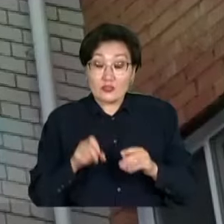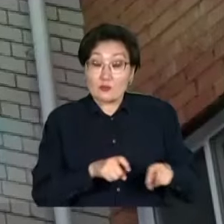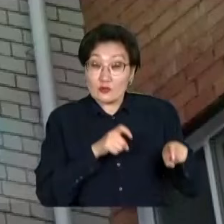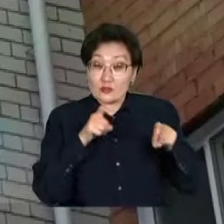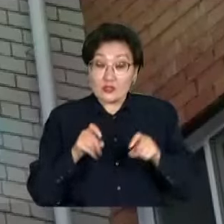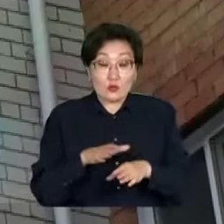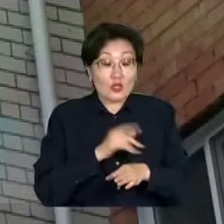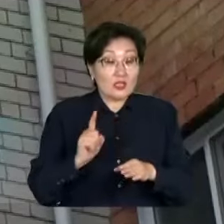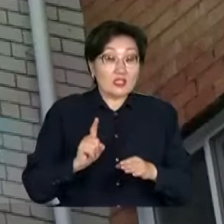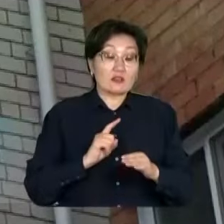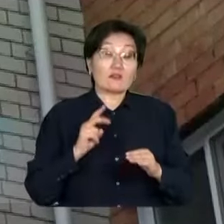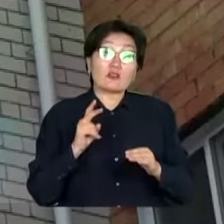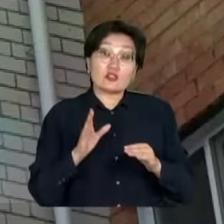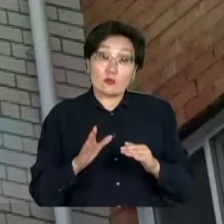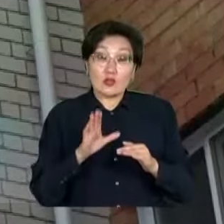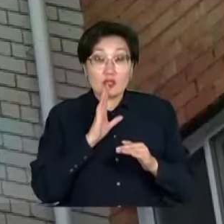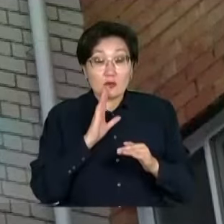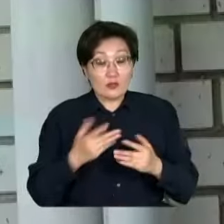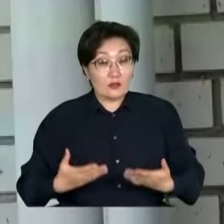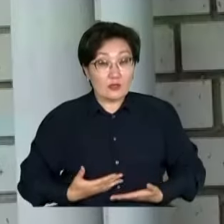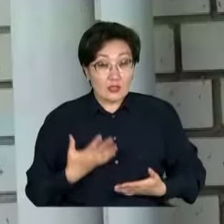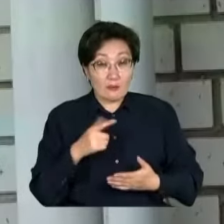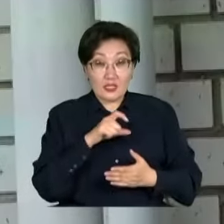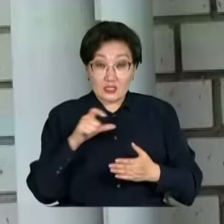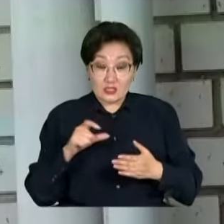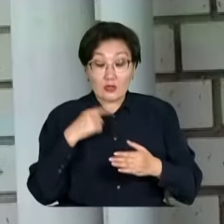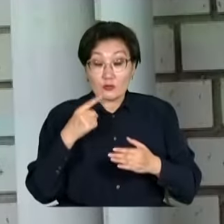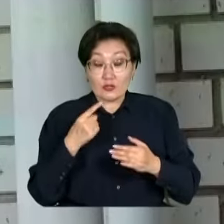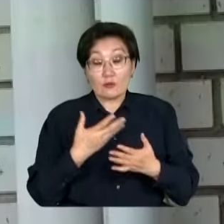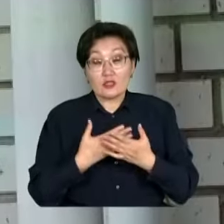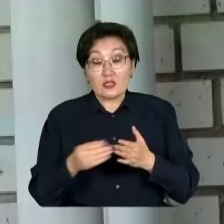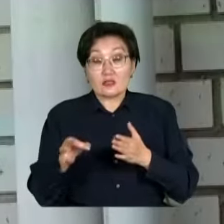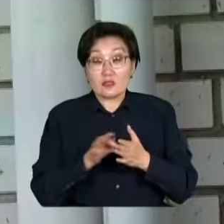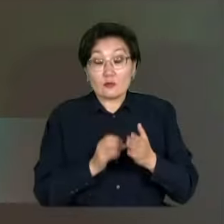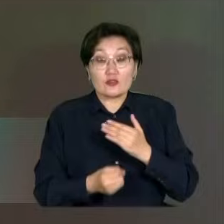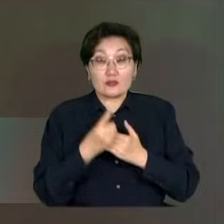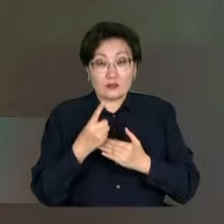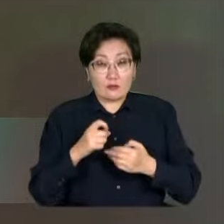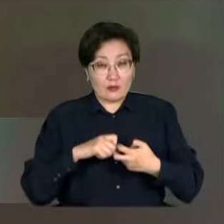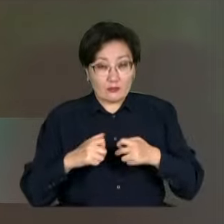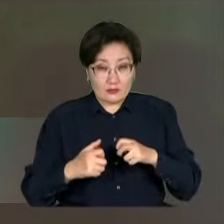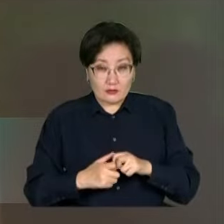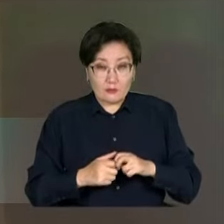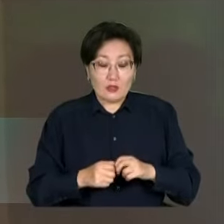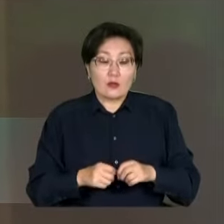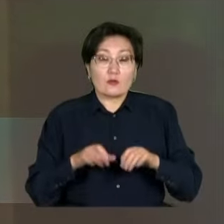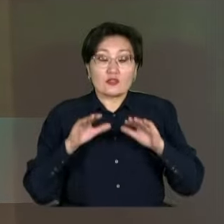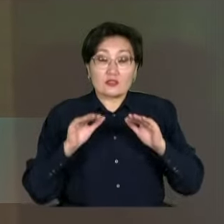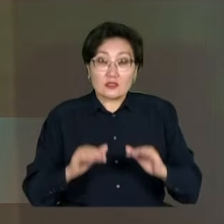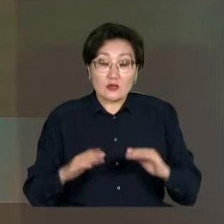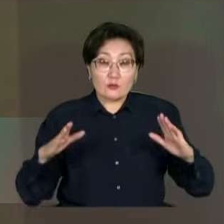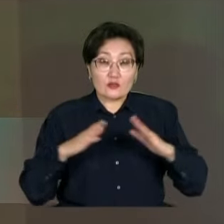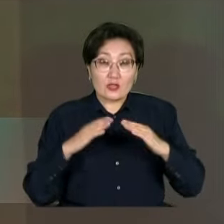заселилась в долгожданную квартиру. Девушка живет на 5-м этаже. Говорит, почти сразу выявились недостатки. Из-за просадки дома